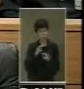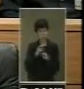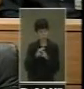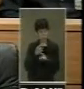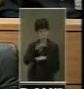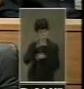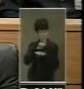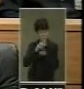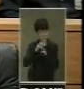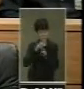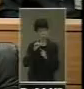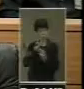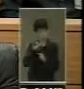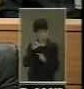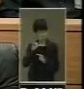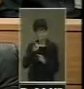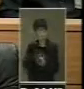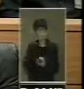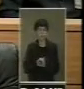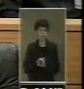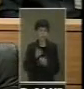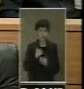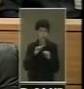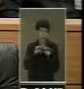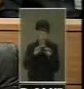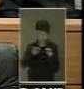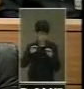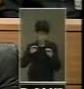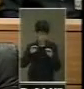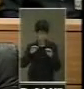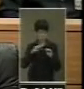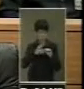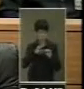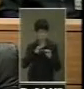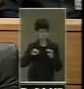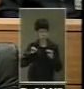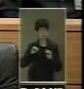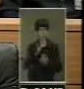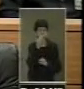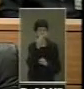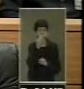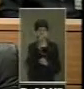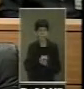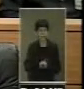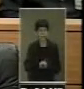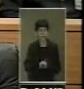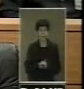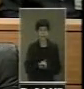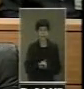ชอบขึ้นนั้นเนี่ยผมได้ขอเลื่อนไปครั้งหนึ่งเพราะว่า